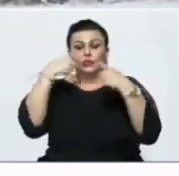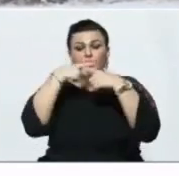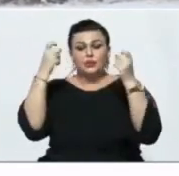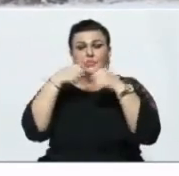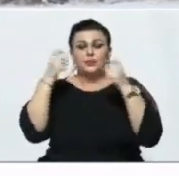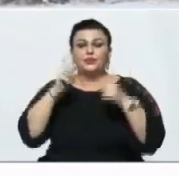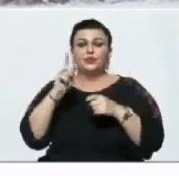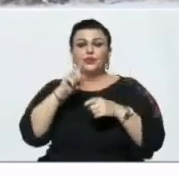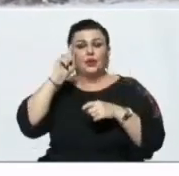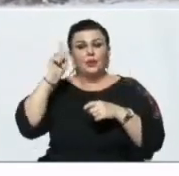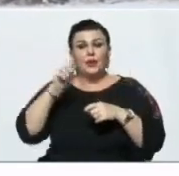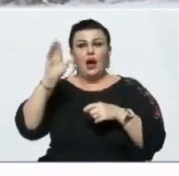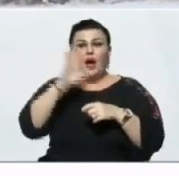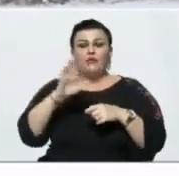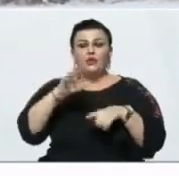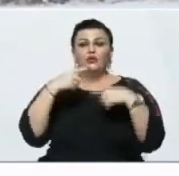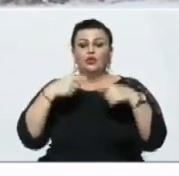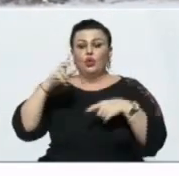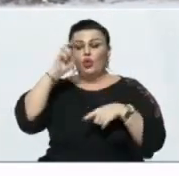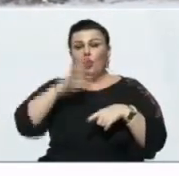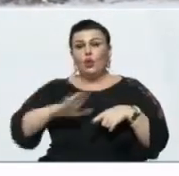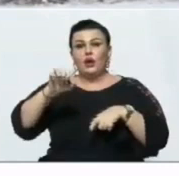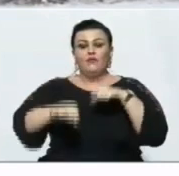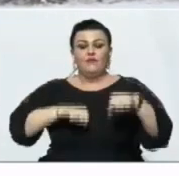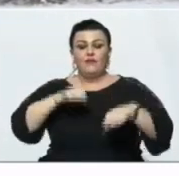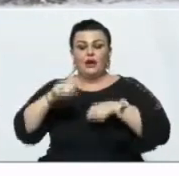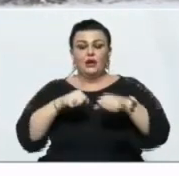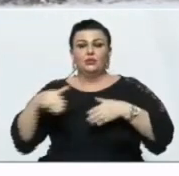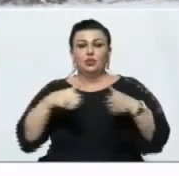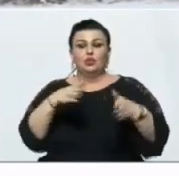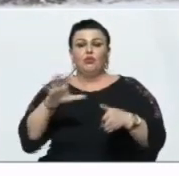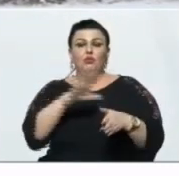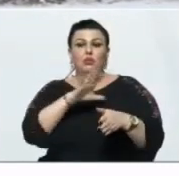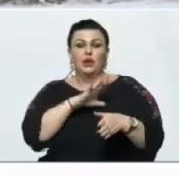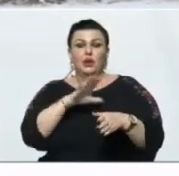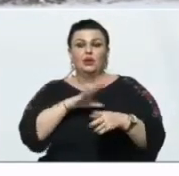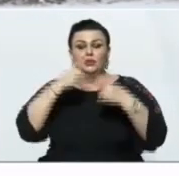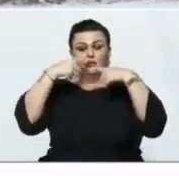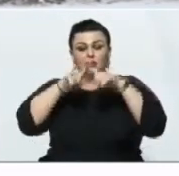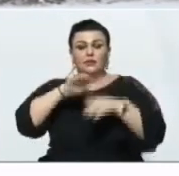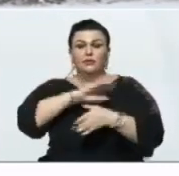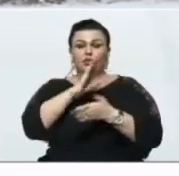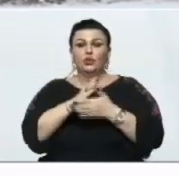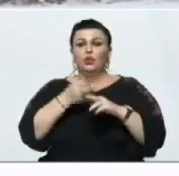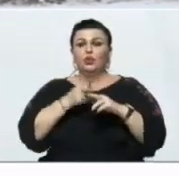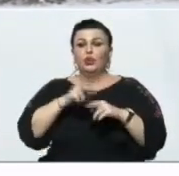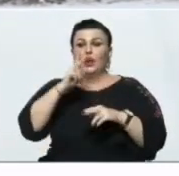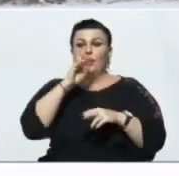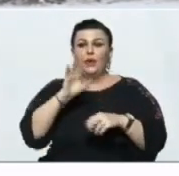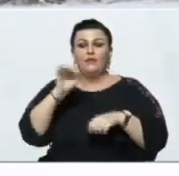xəbərdarlıq edirlər. Bilirsiniz, Avropanın bir çox ölkələri həm də velosiped yolları ilə zəngindir və infrastruktur var. Ancaq buna